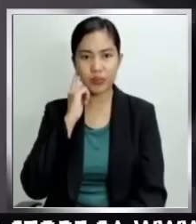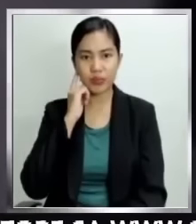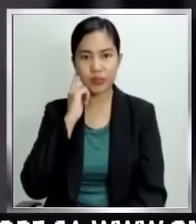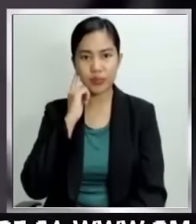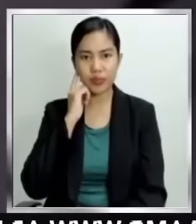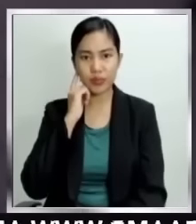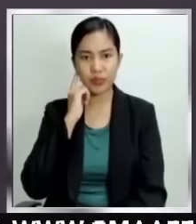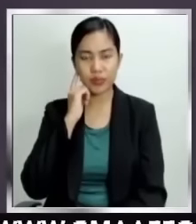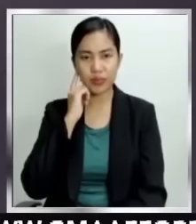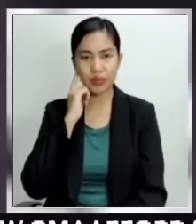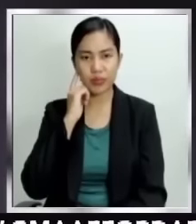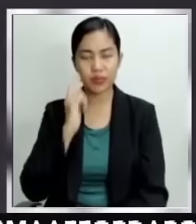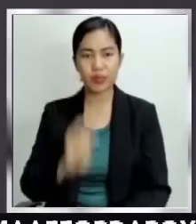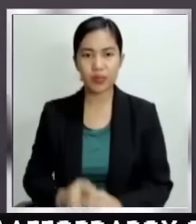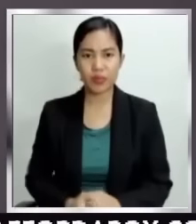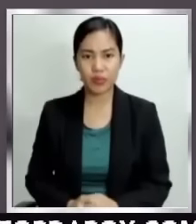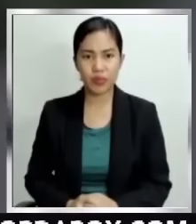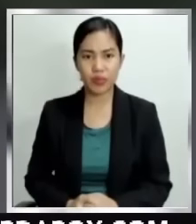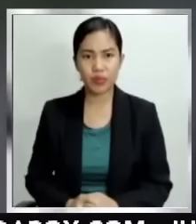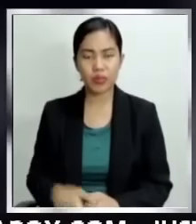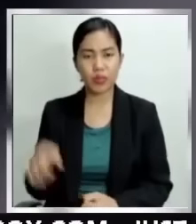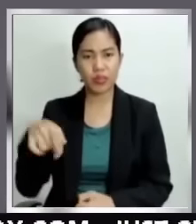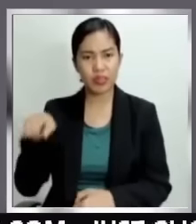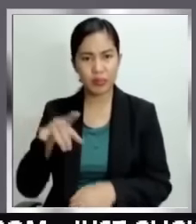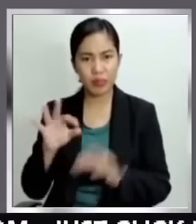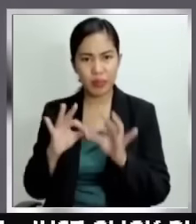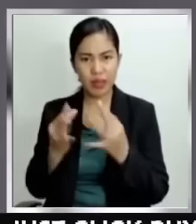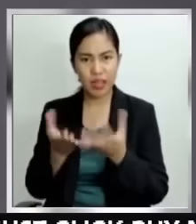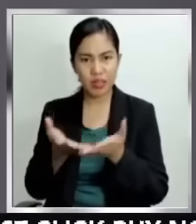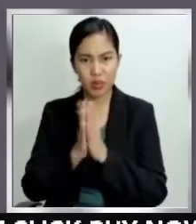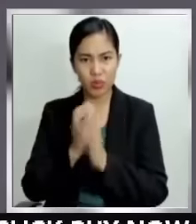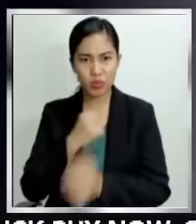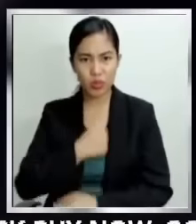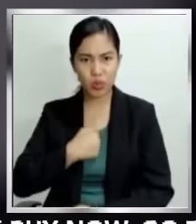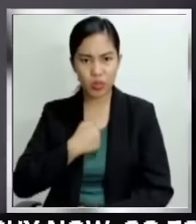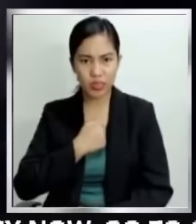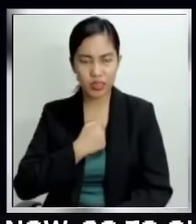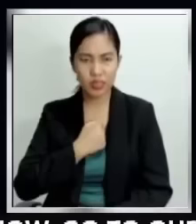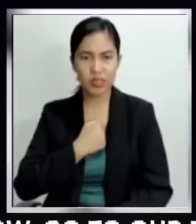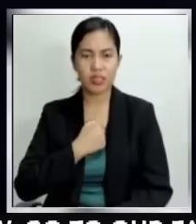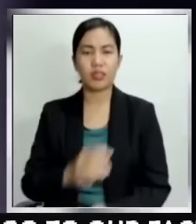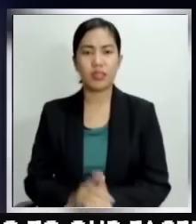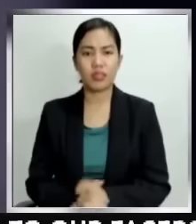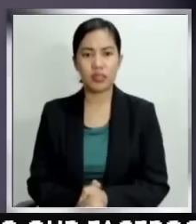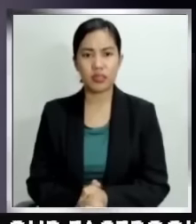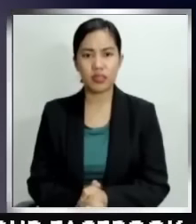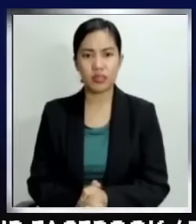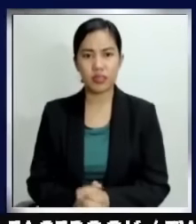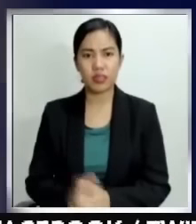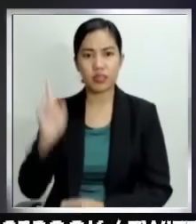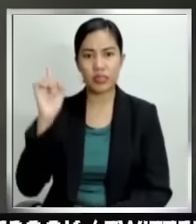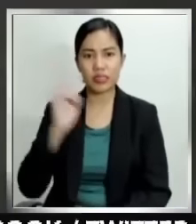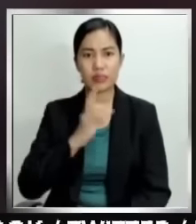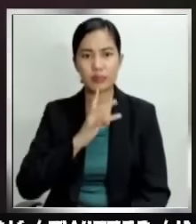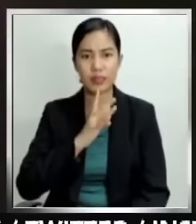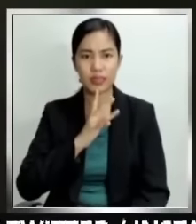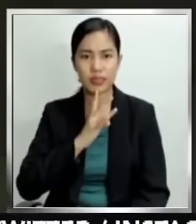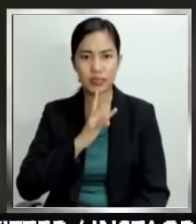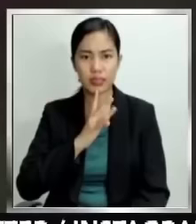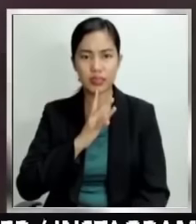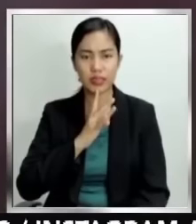ang mga pamilya sa kuan. Dili ra daw sila mo pataka o kaso. Basta ang ilahan ng gusto is tabangan na sila sa gasto